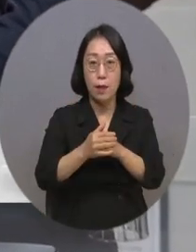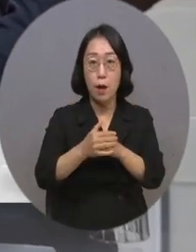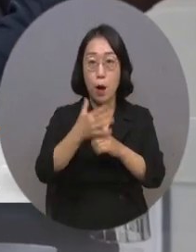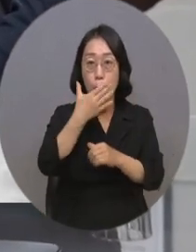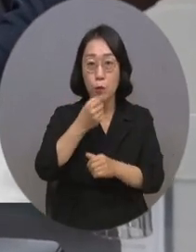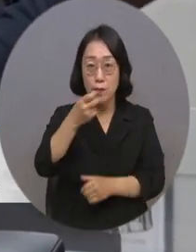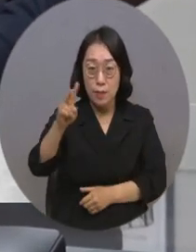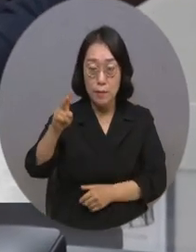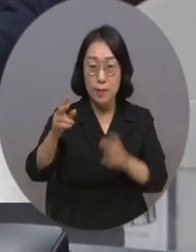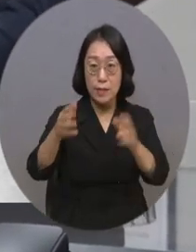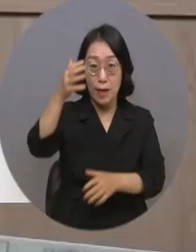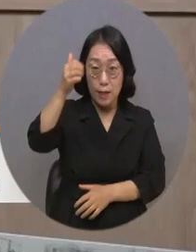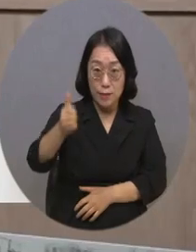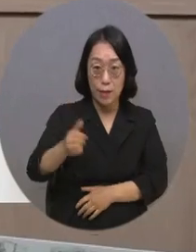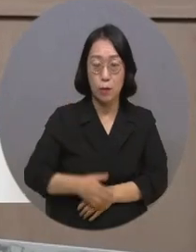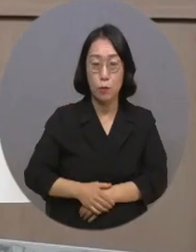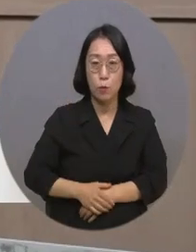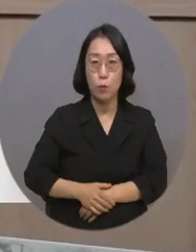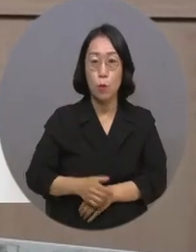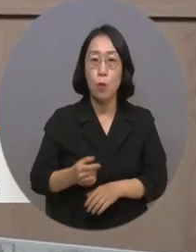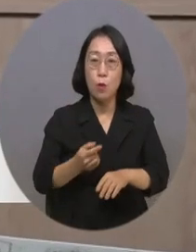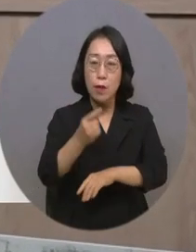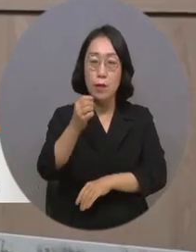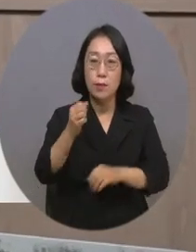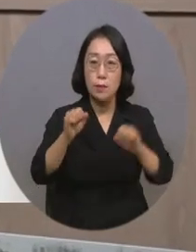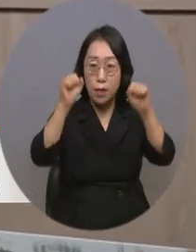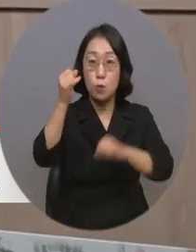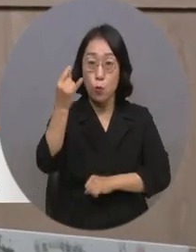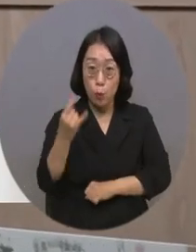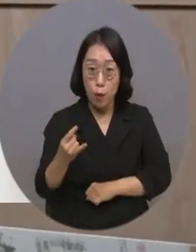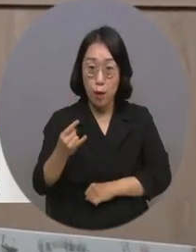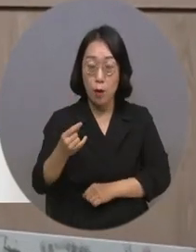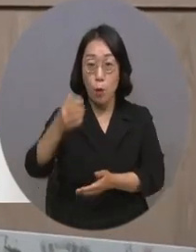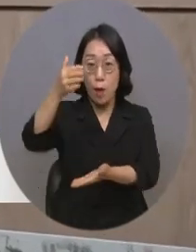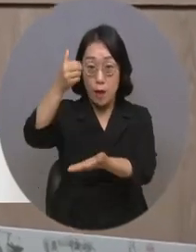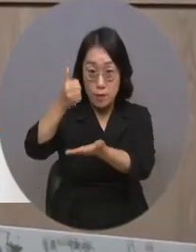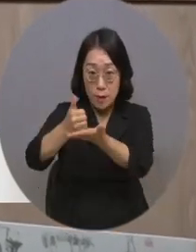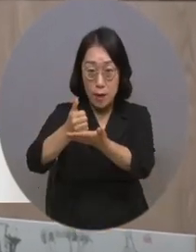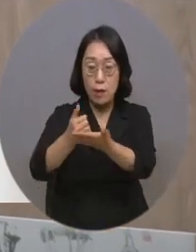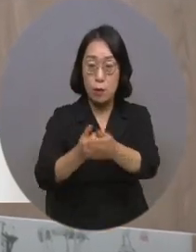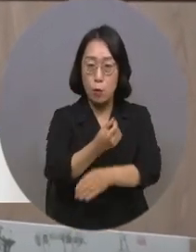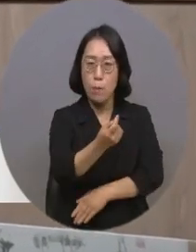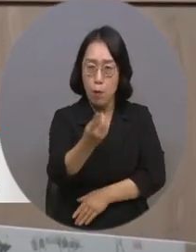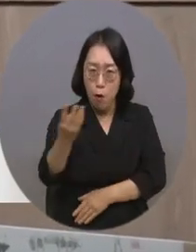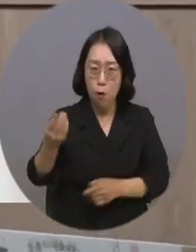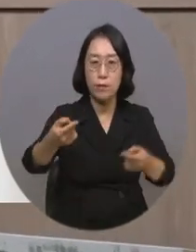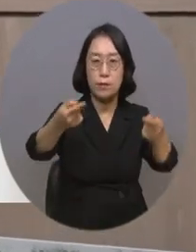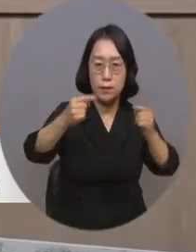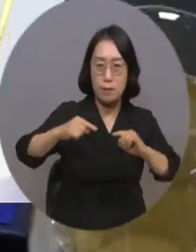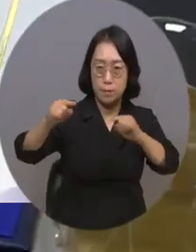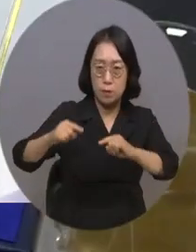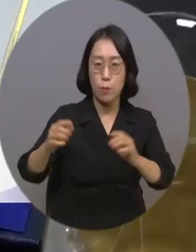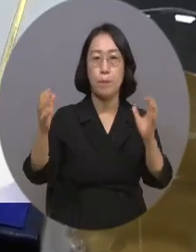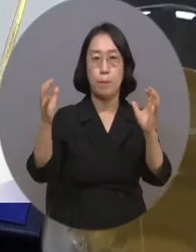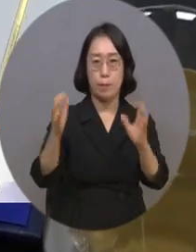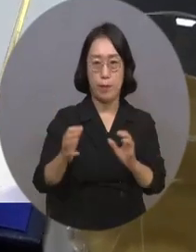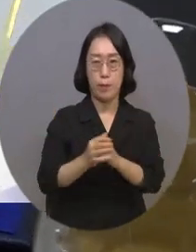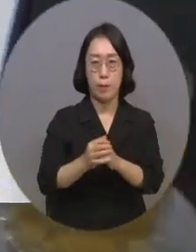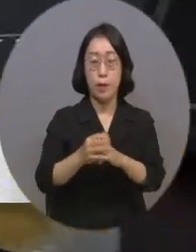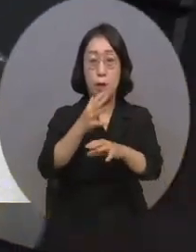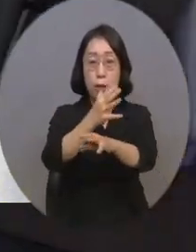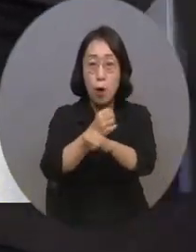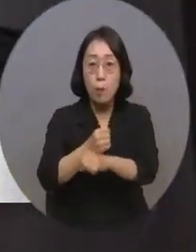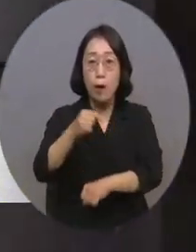서장과 권호준 국장을 비롯해 대한장애인체육회 정진환 회장, 전선주 미래전략실장 등이 참석했습니다. 이번